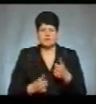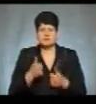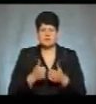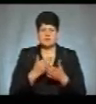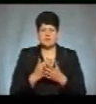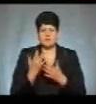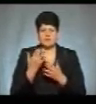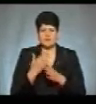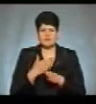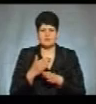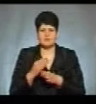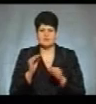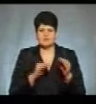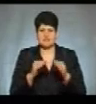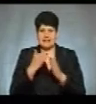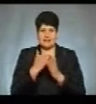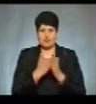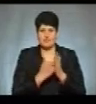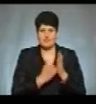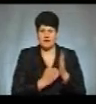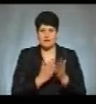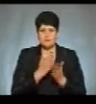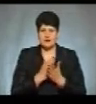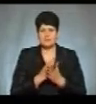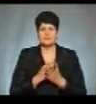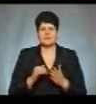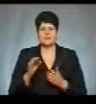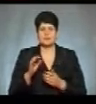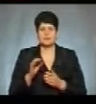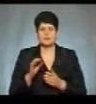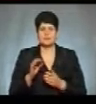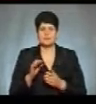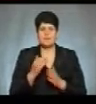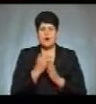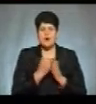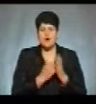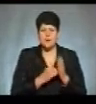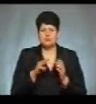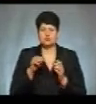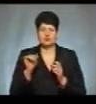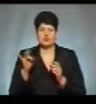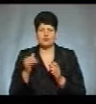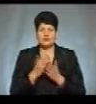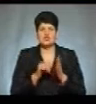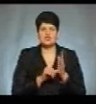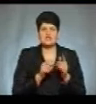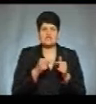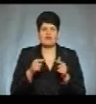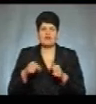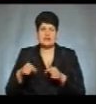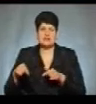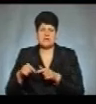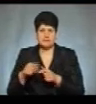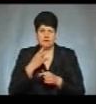кілька складових, пояснює директор міського центру по роботі з дітьми та підлітками Олексій Янчук. Програму туру включаються шість видів, які